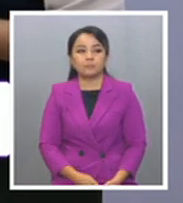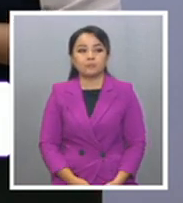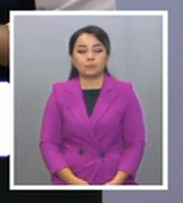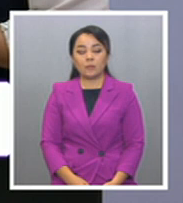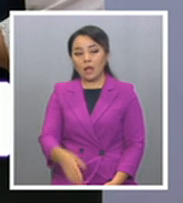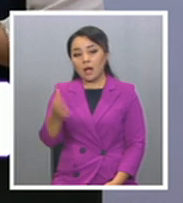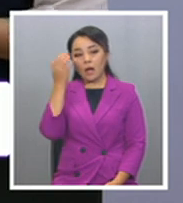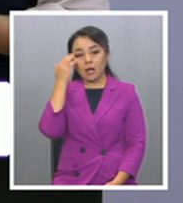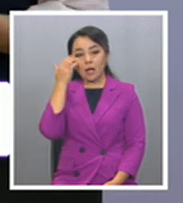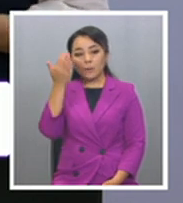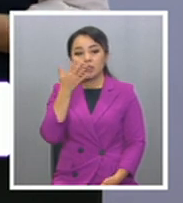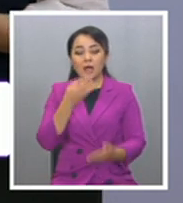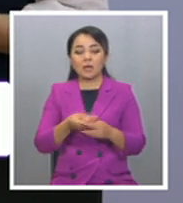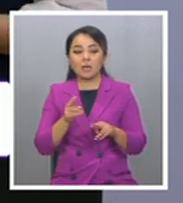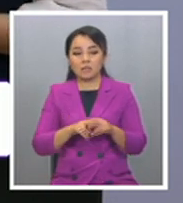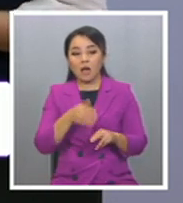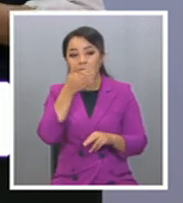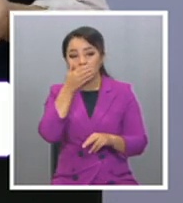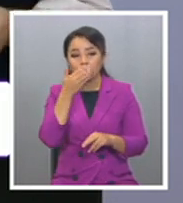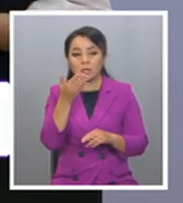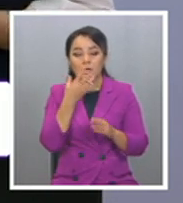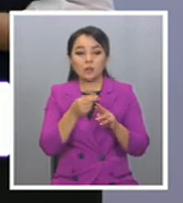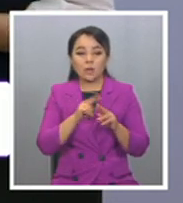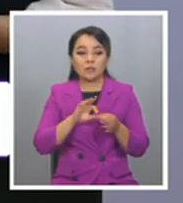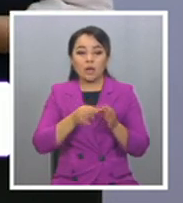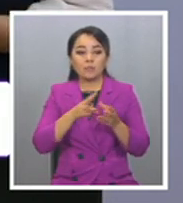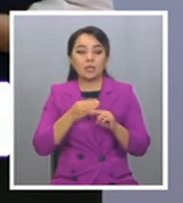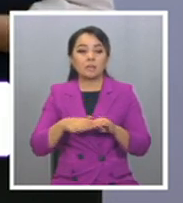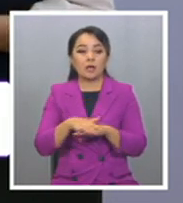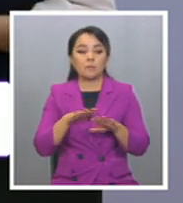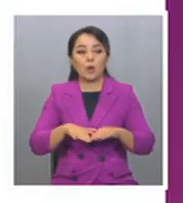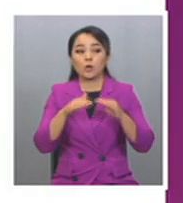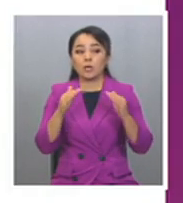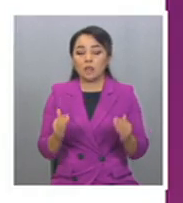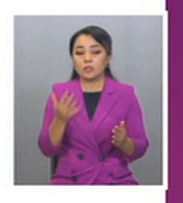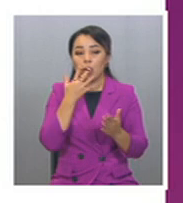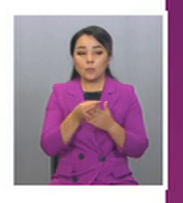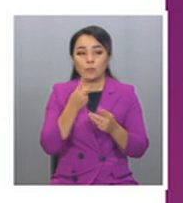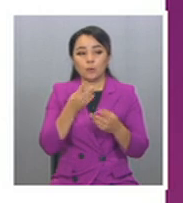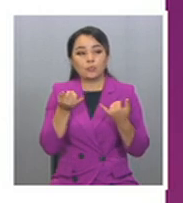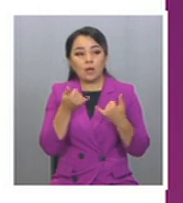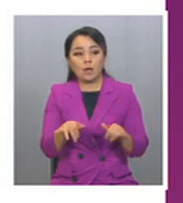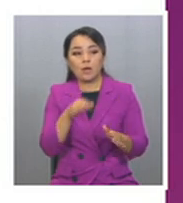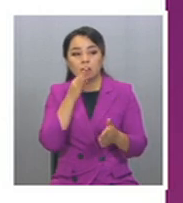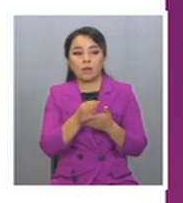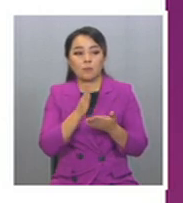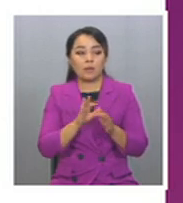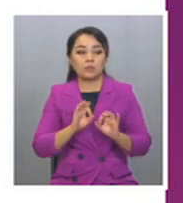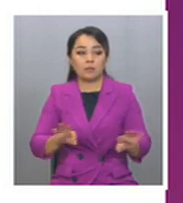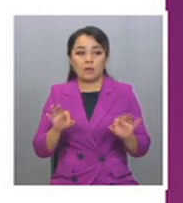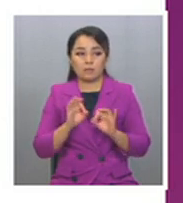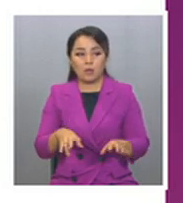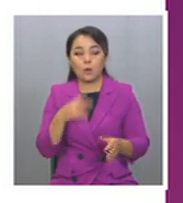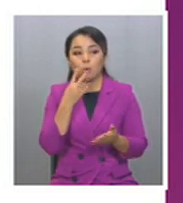Араб тарихшылары, араб саяхатшылары осы киіз үйлерді көріп, өздердің таң қалыстарын атаған,